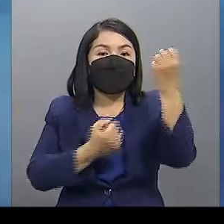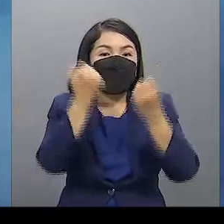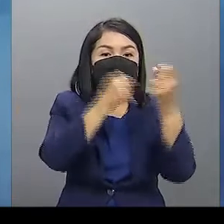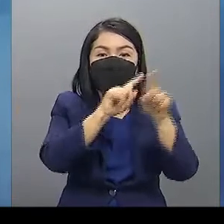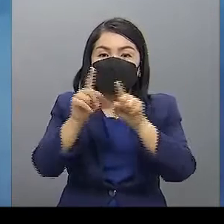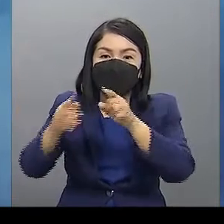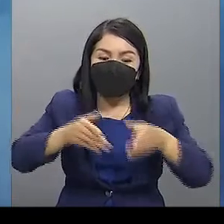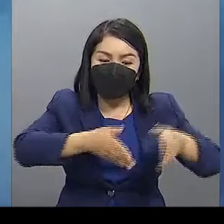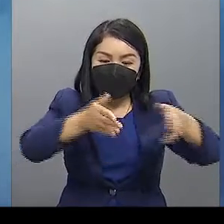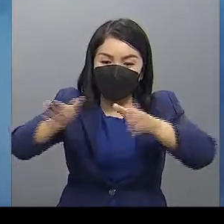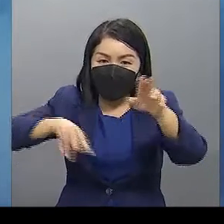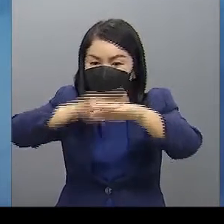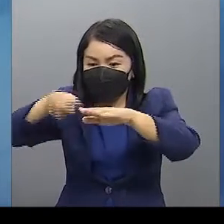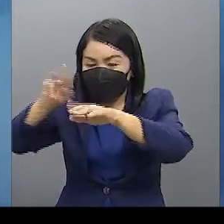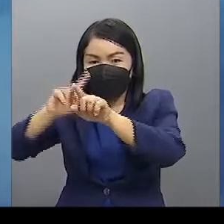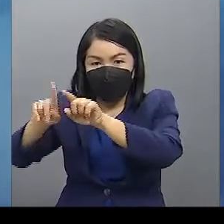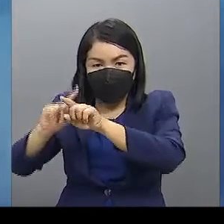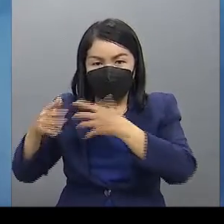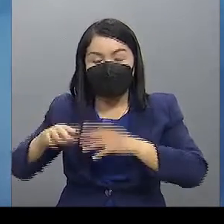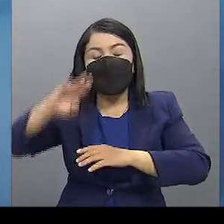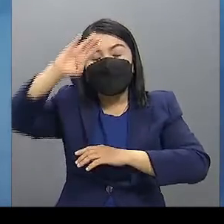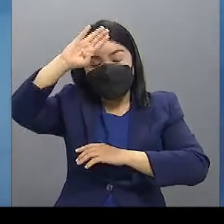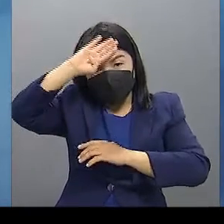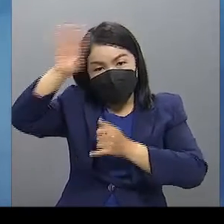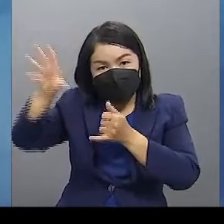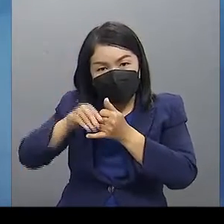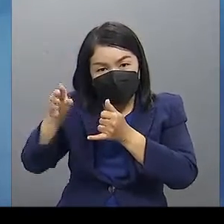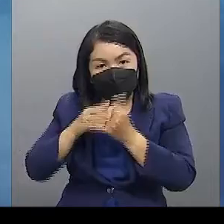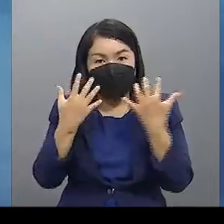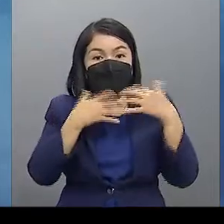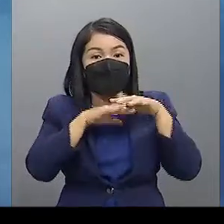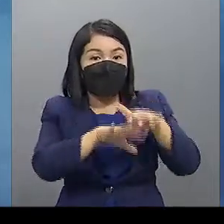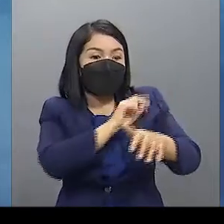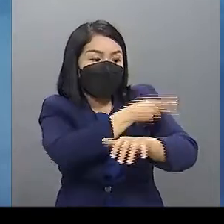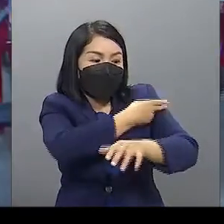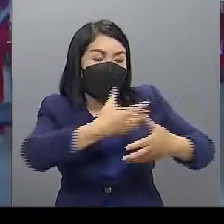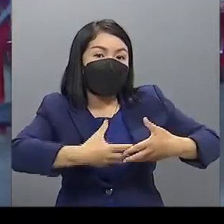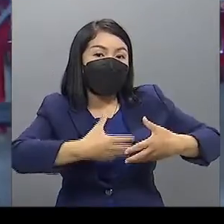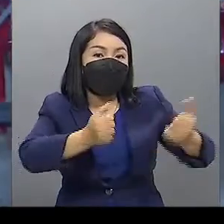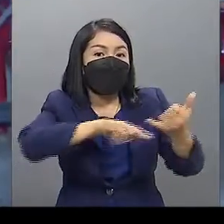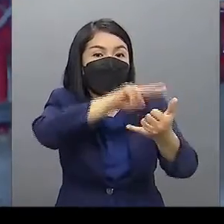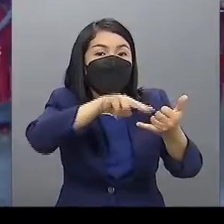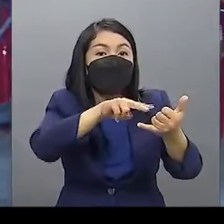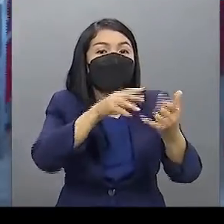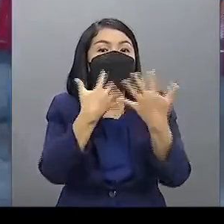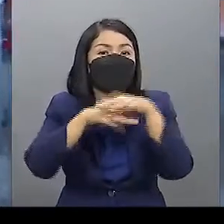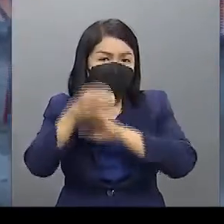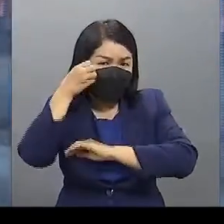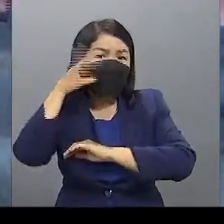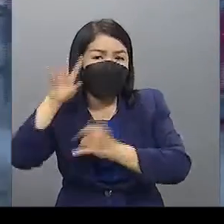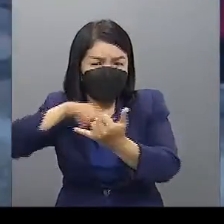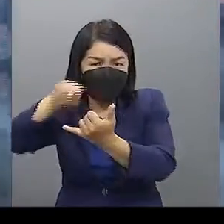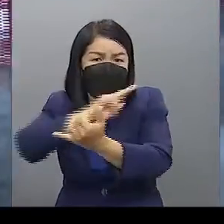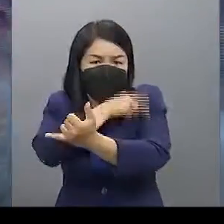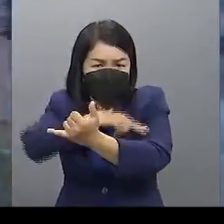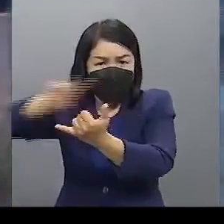ควิด -19 ที่อยู่ในกรุงเทพตอนนี้เริ่มมีการประสานขอไปรักษาตัวในจังหวัดภูมิลำเนาแล้วค่ะเจ้าหน้าที่ฝ่ายป